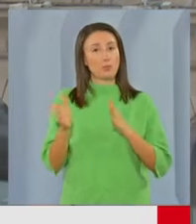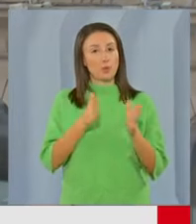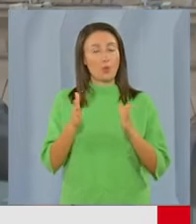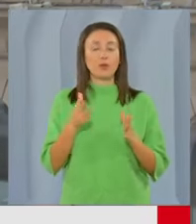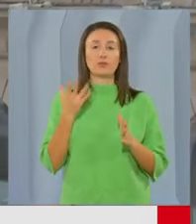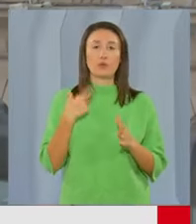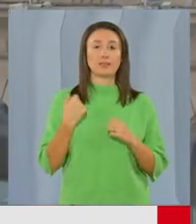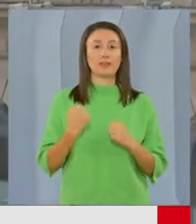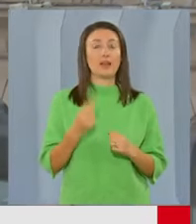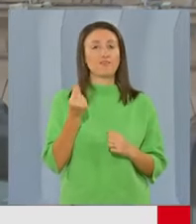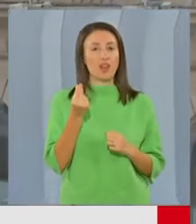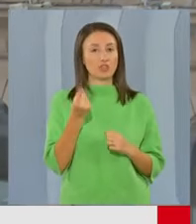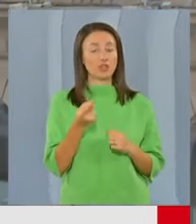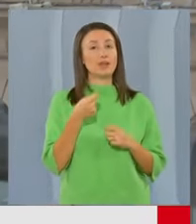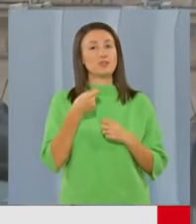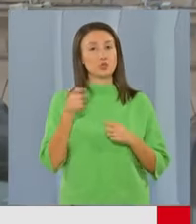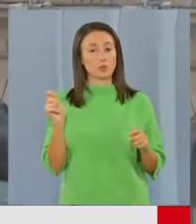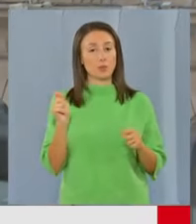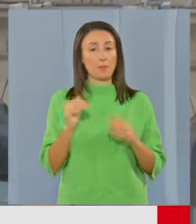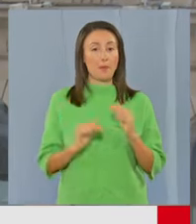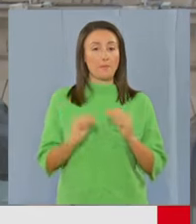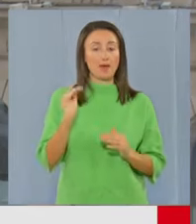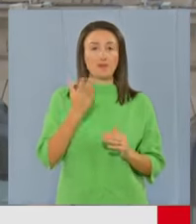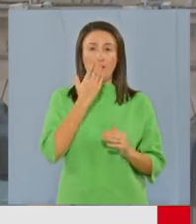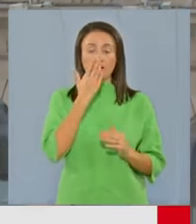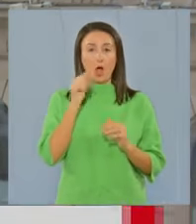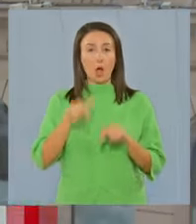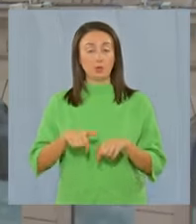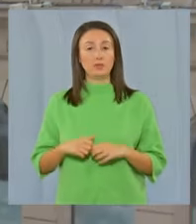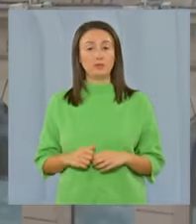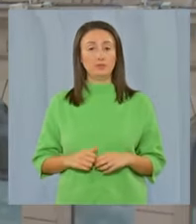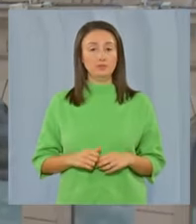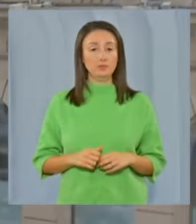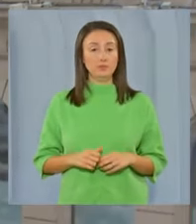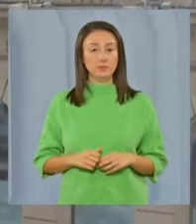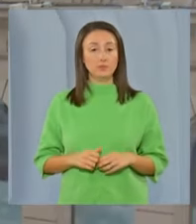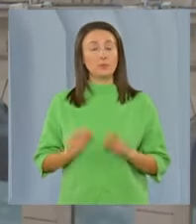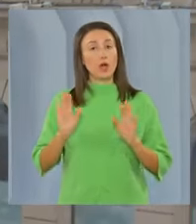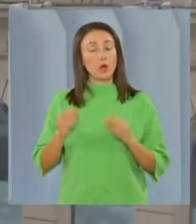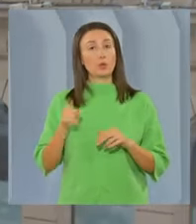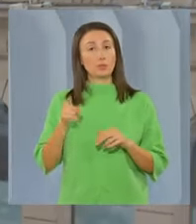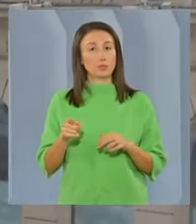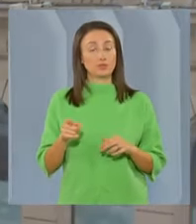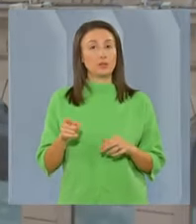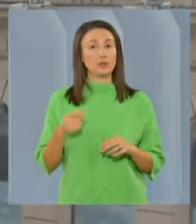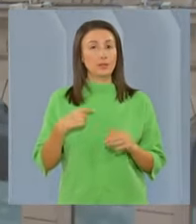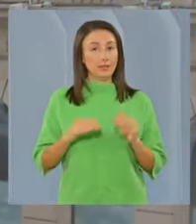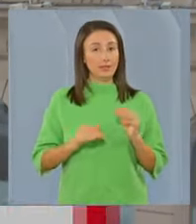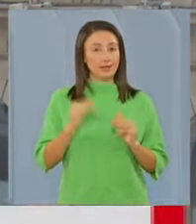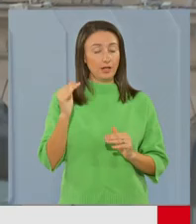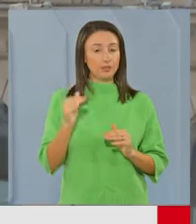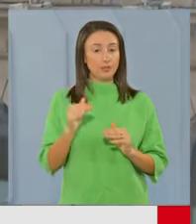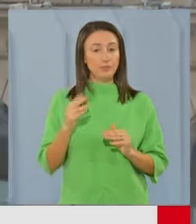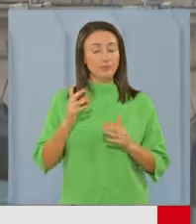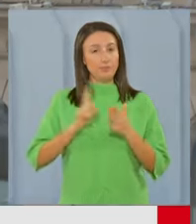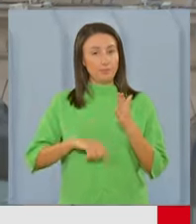de grea financiar și inflația era mult mai mare să zicem decât acum îns Acum avem parte să zicem am avut parte și de niște creșteri mai ales